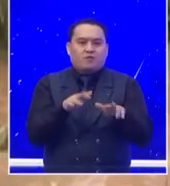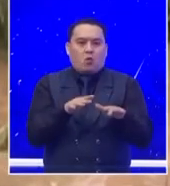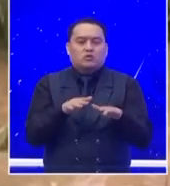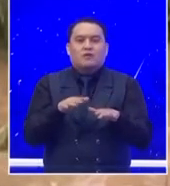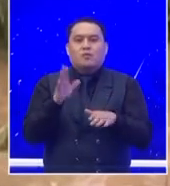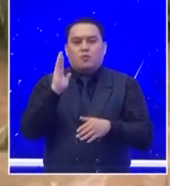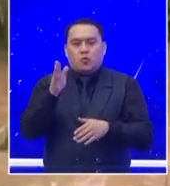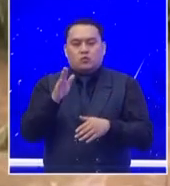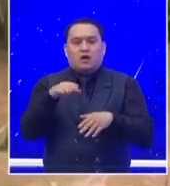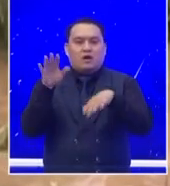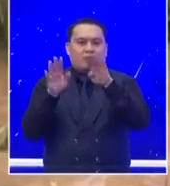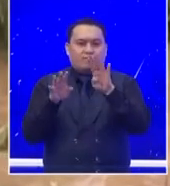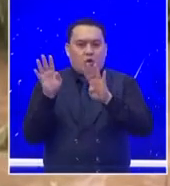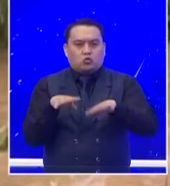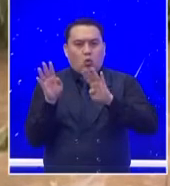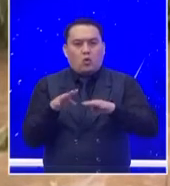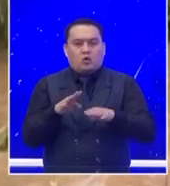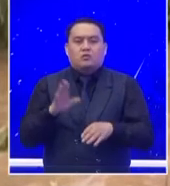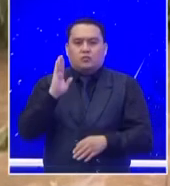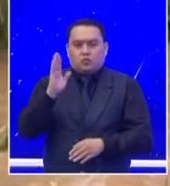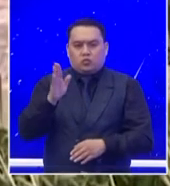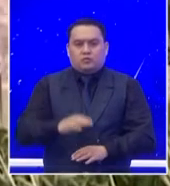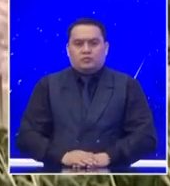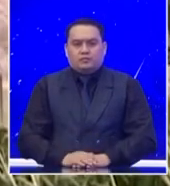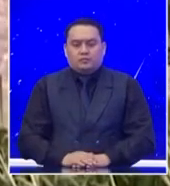не только в Рио, но и на юго-востоке страны.